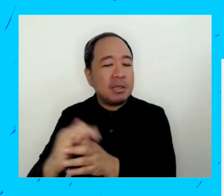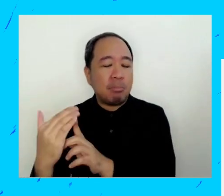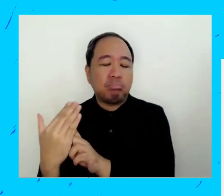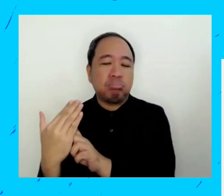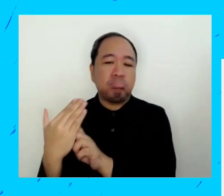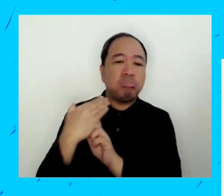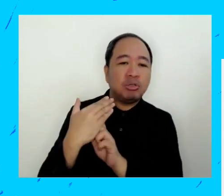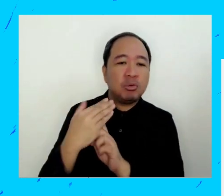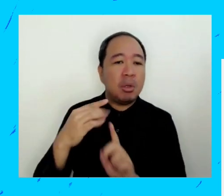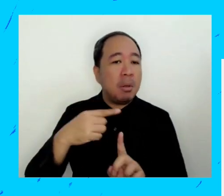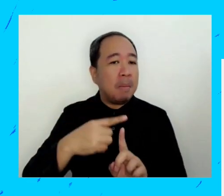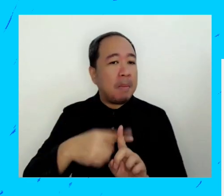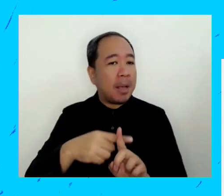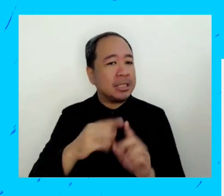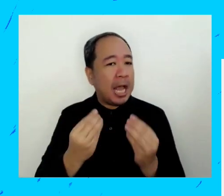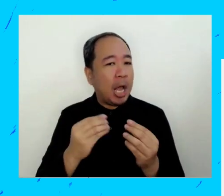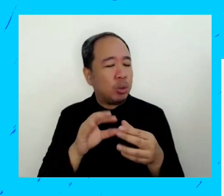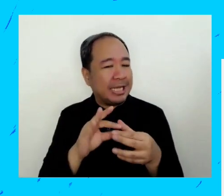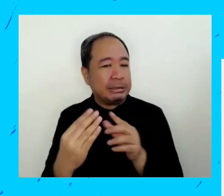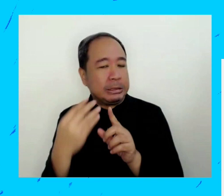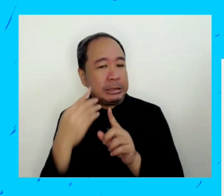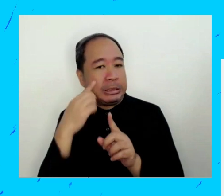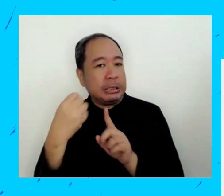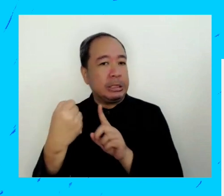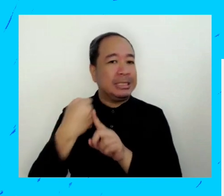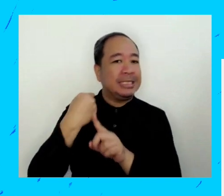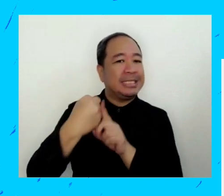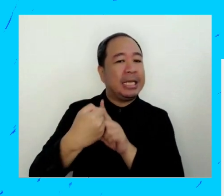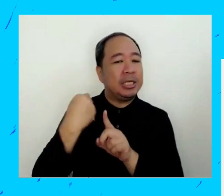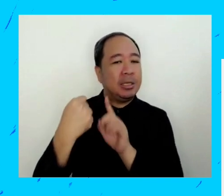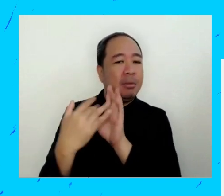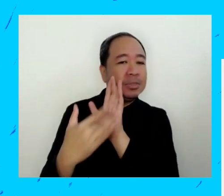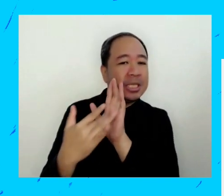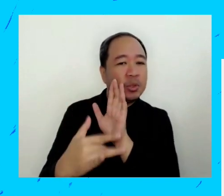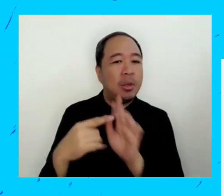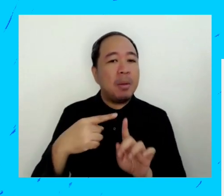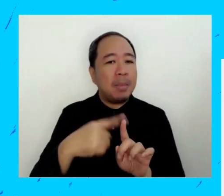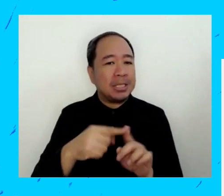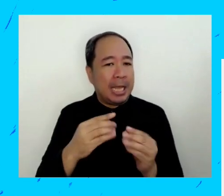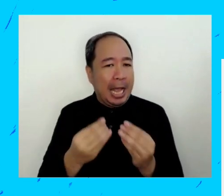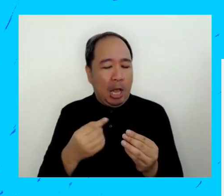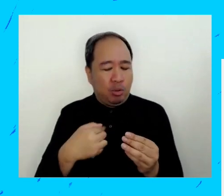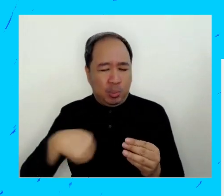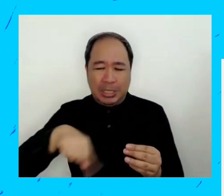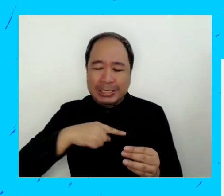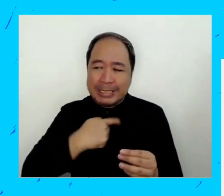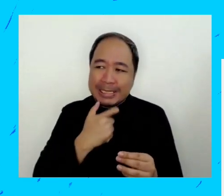Naviguer dans les relations. En deuxième, on va aussi élever